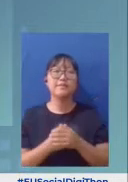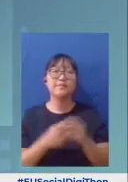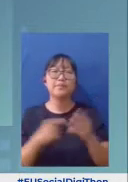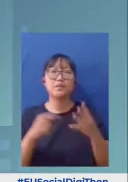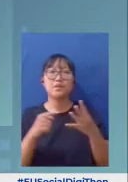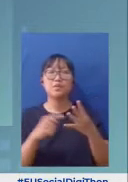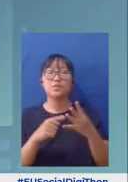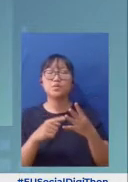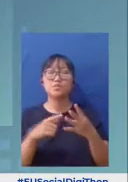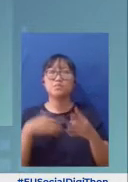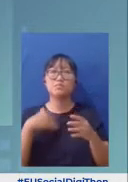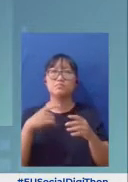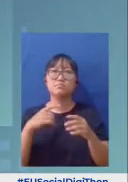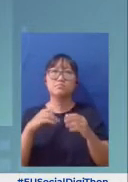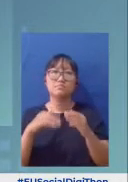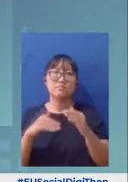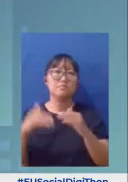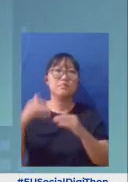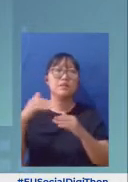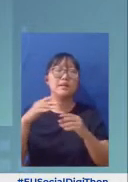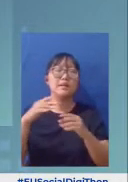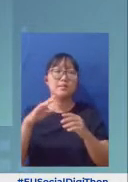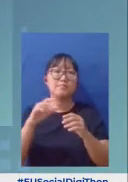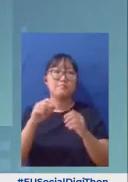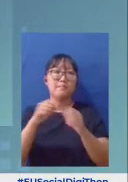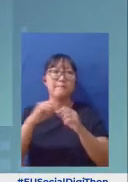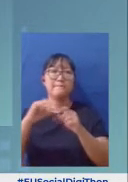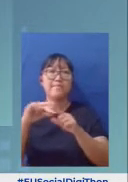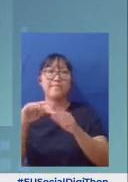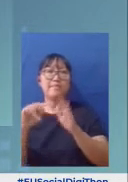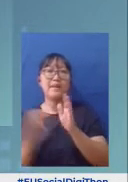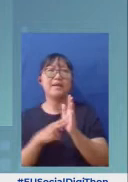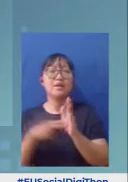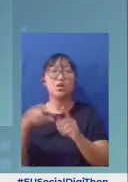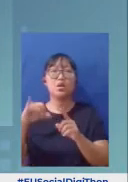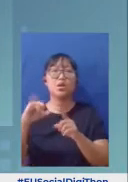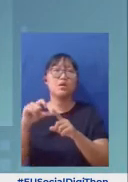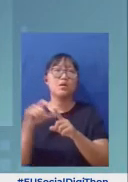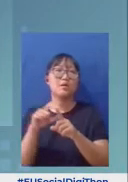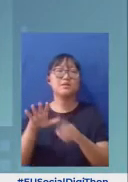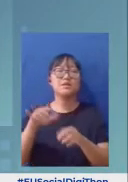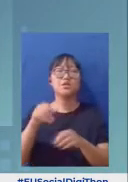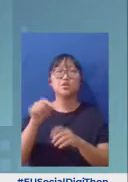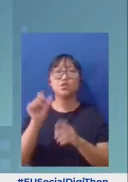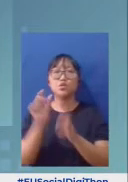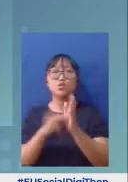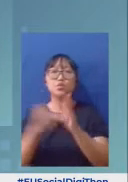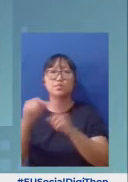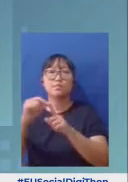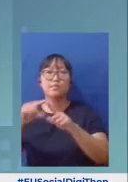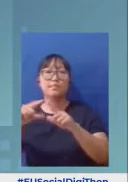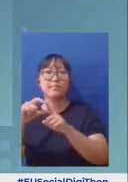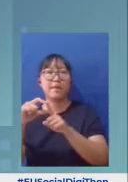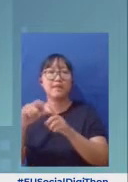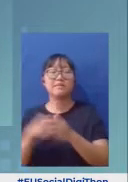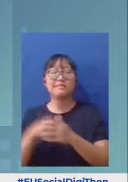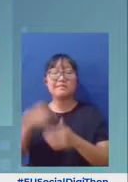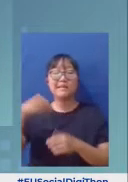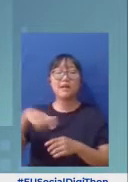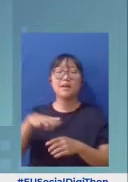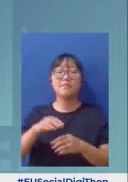Brevet Psikoterapi Fakultas Psikologi Universitas Pajajaran, praktik sekarang ini di Klinik Terpadu UI, Fakultas Psikologi